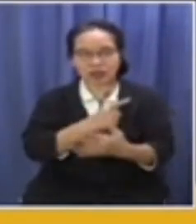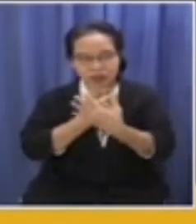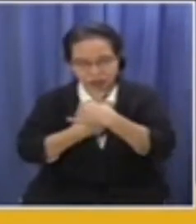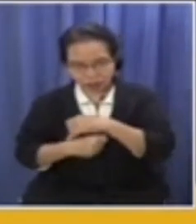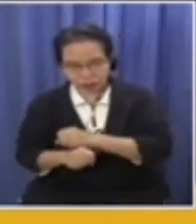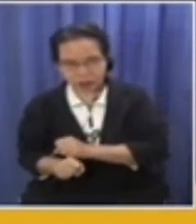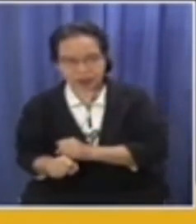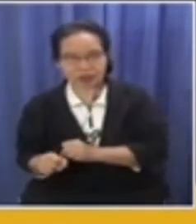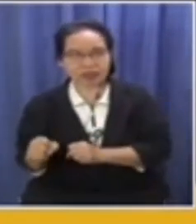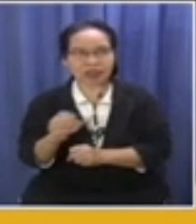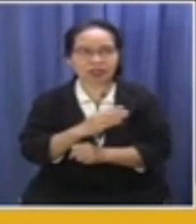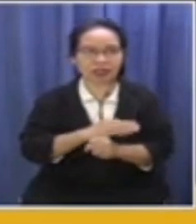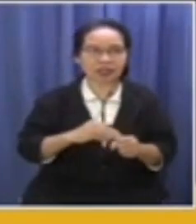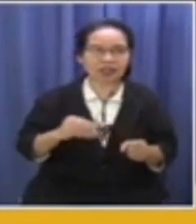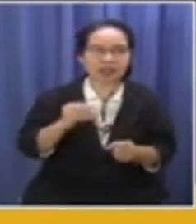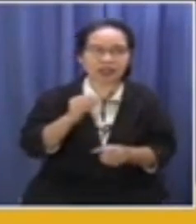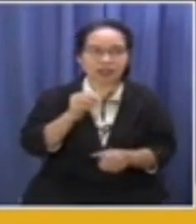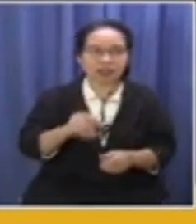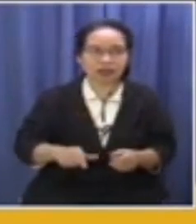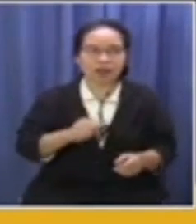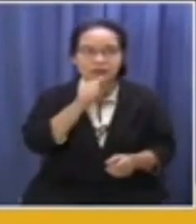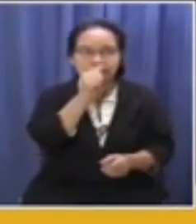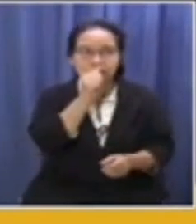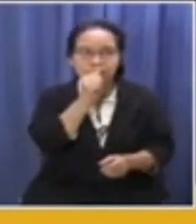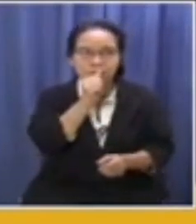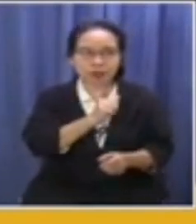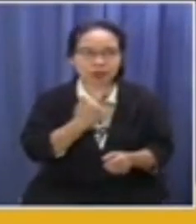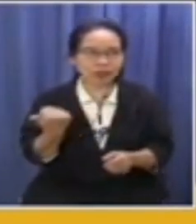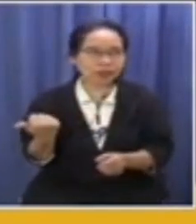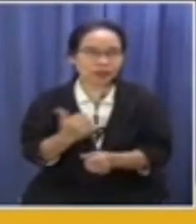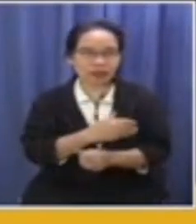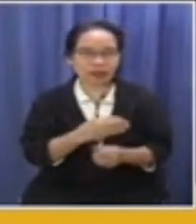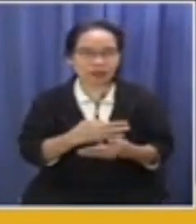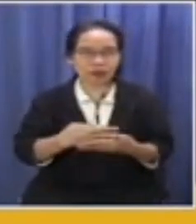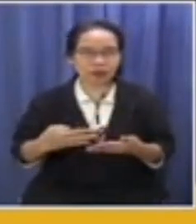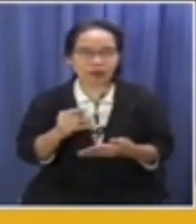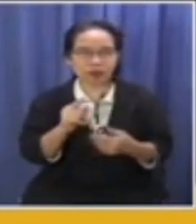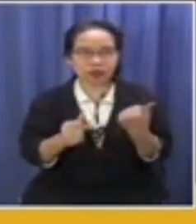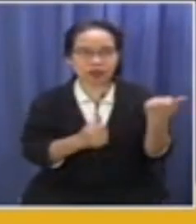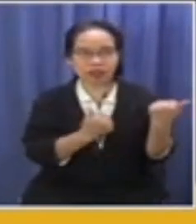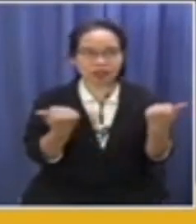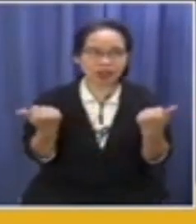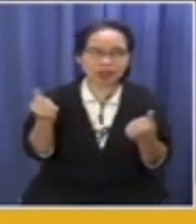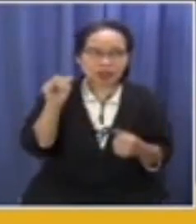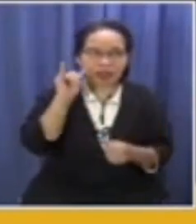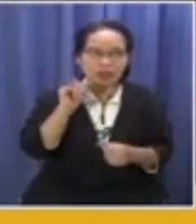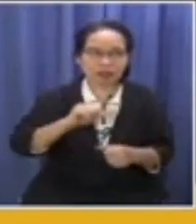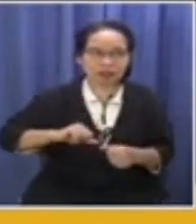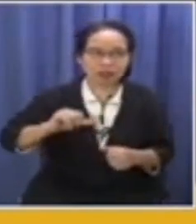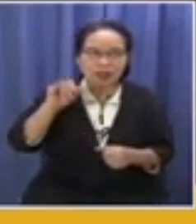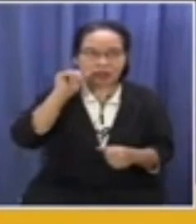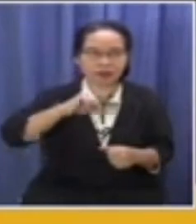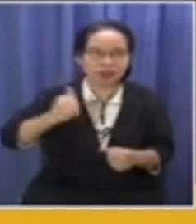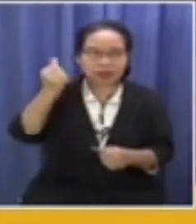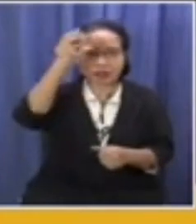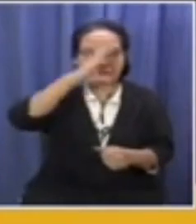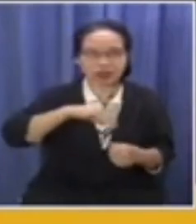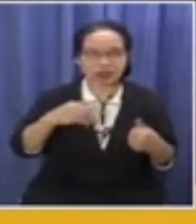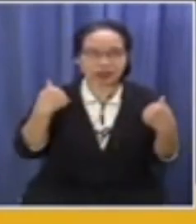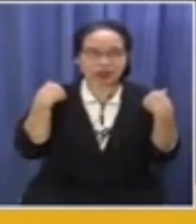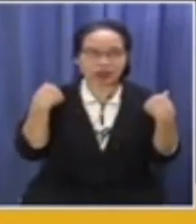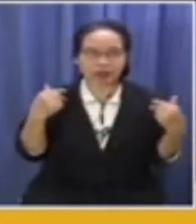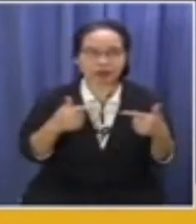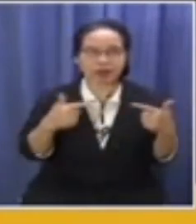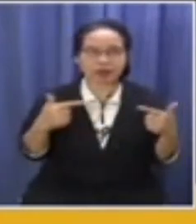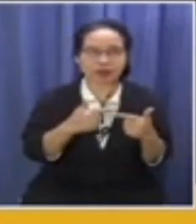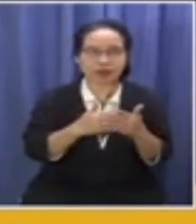mangag tiisan kayo sa isa't isa at mangagpatawaran kayo sa isa't isa kung ang sino man ay may